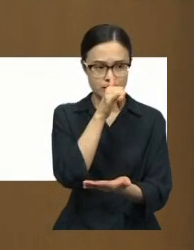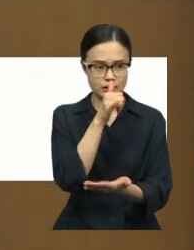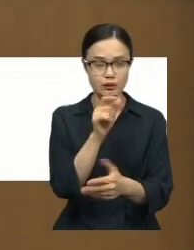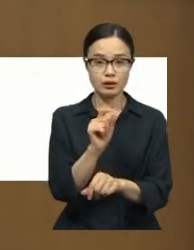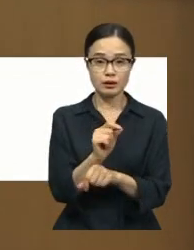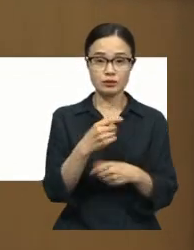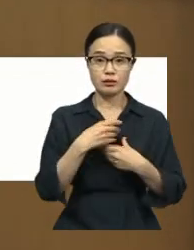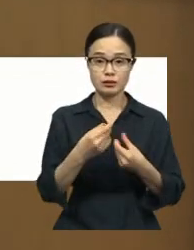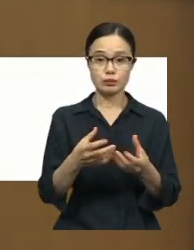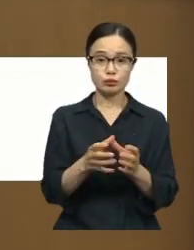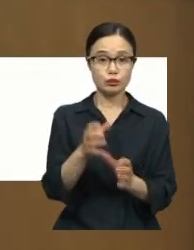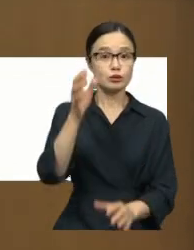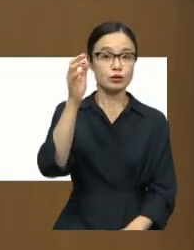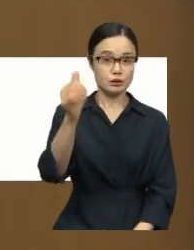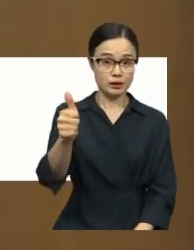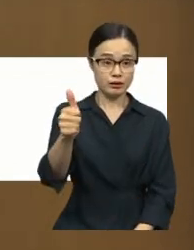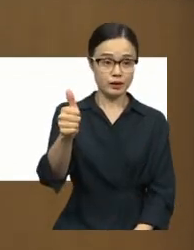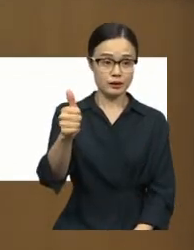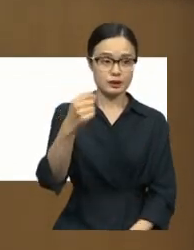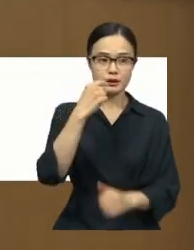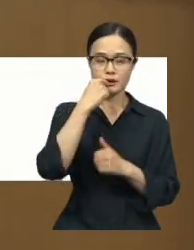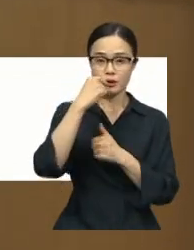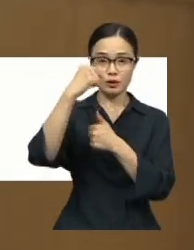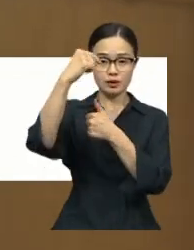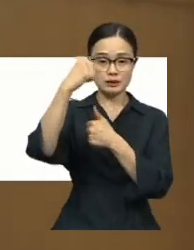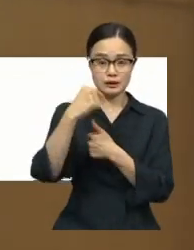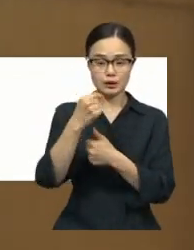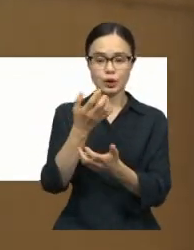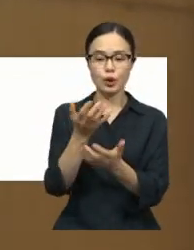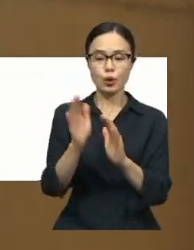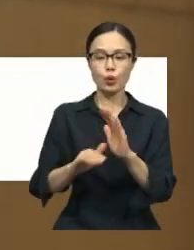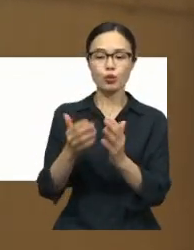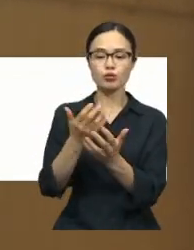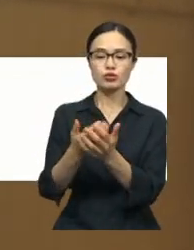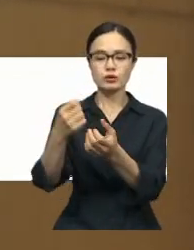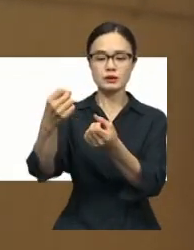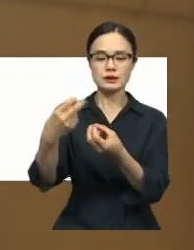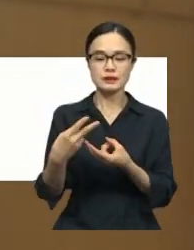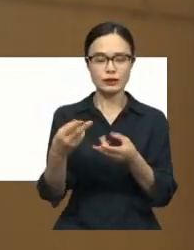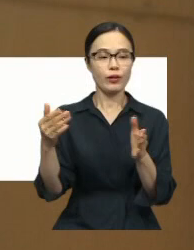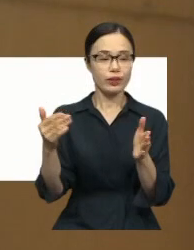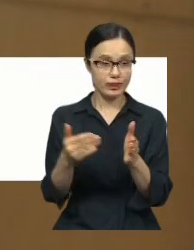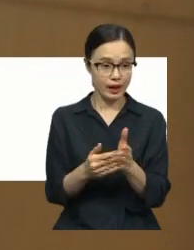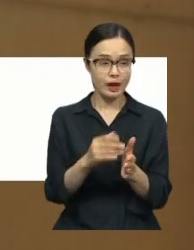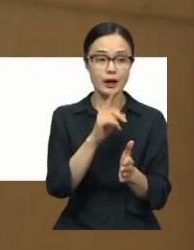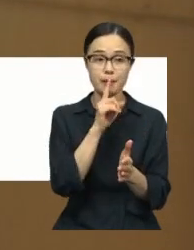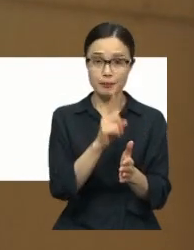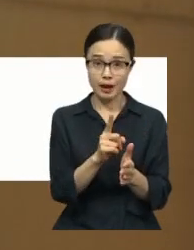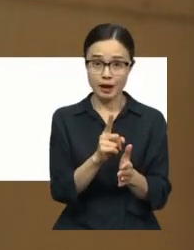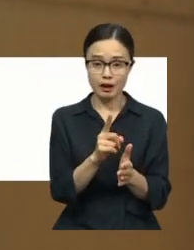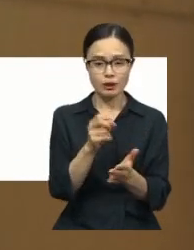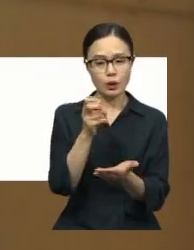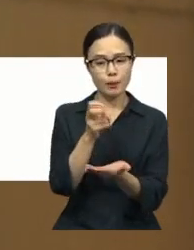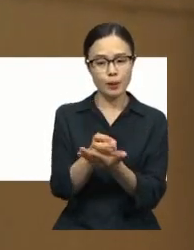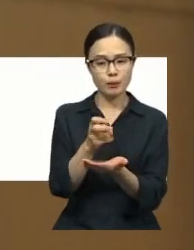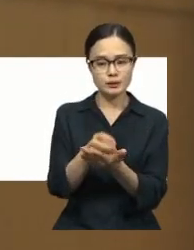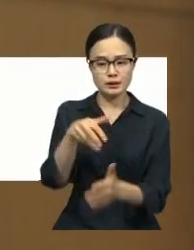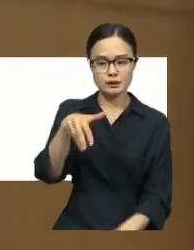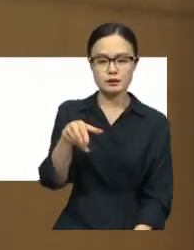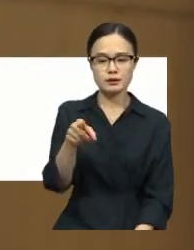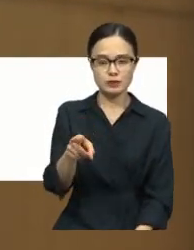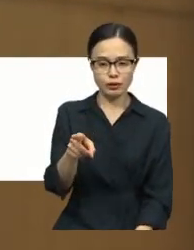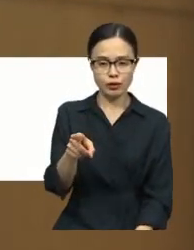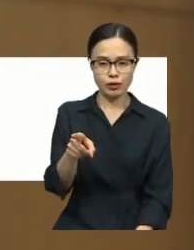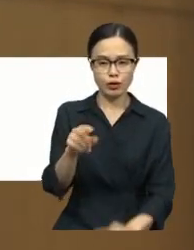공문으로서의 지시가 있었고 법제처의 해석이 있었고 또 저희가 주민들의 뜻을 모아서 조례 개정을 두 번에